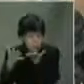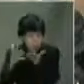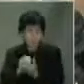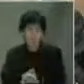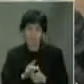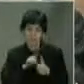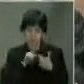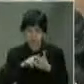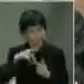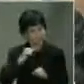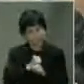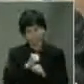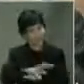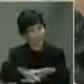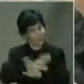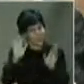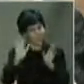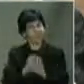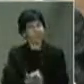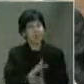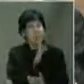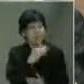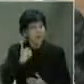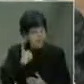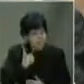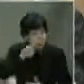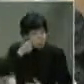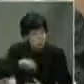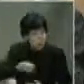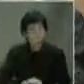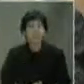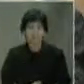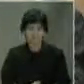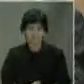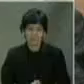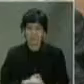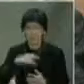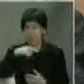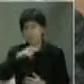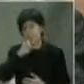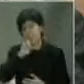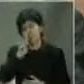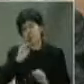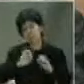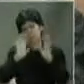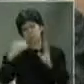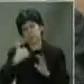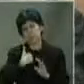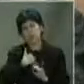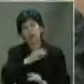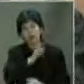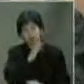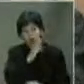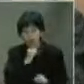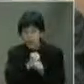ราชกำหนดไม่มีแล้วถ้ายังมีท่านประธานที่เคารพตามพระราชกำหนดเขาเขียนไม่ชัดกรณีจ